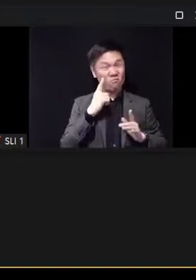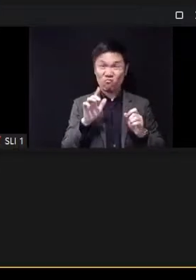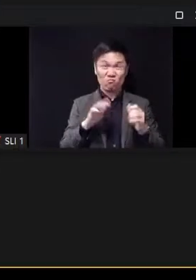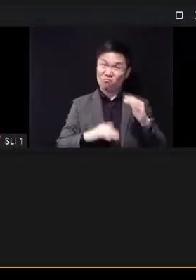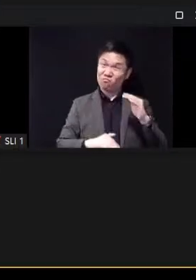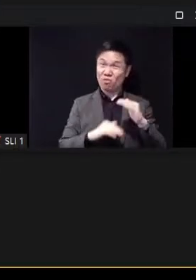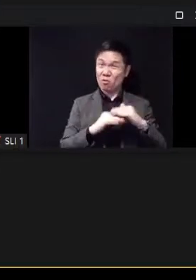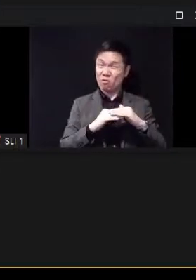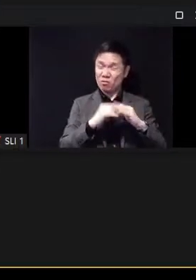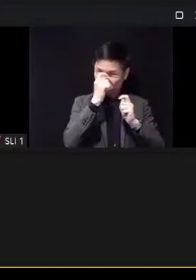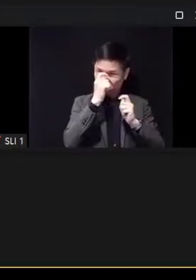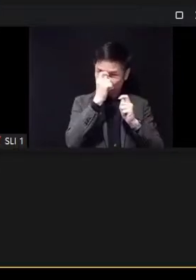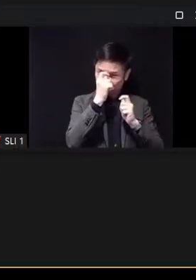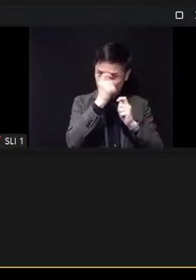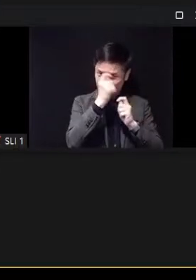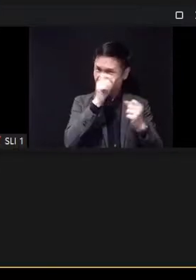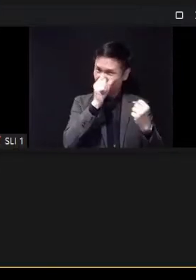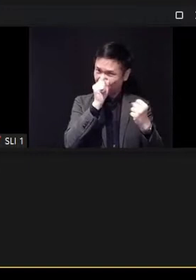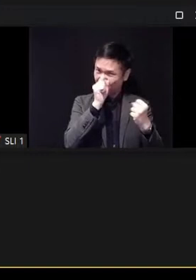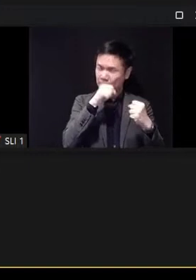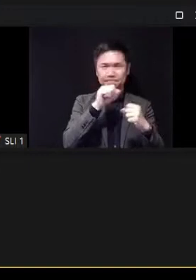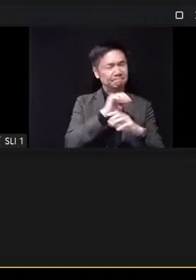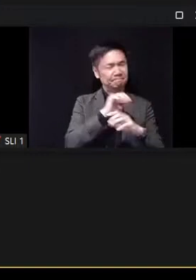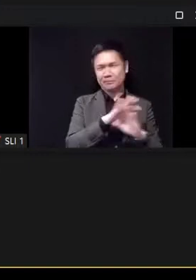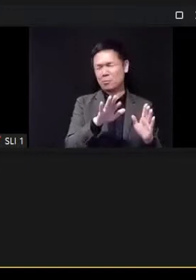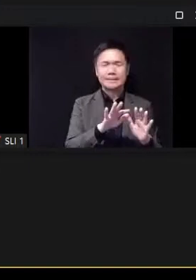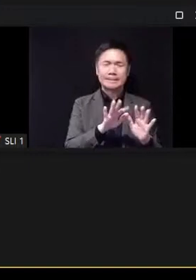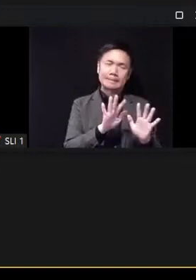что учитывает интересы всех государств.